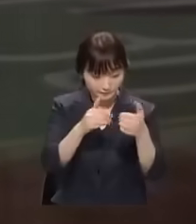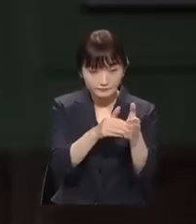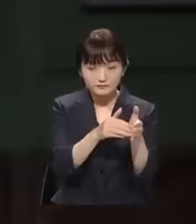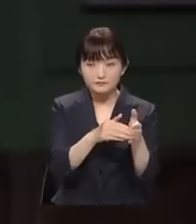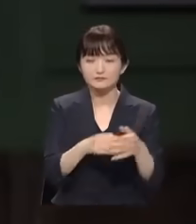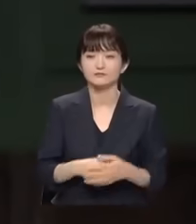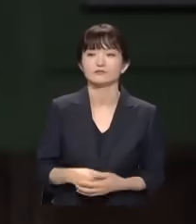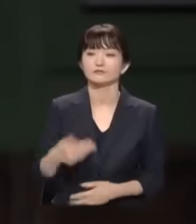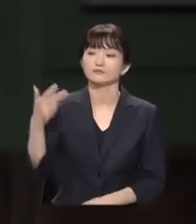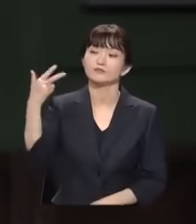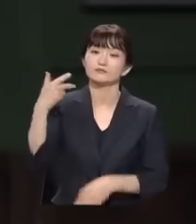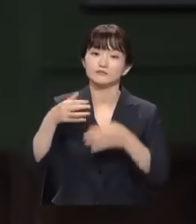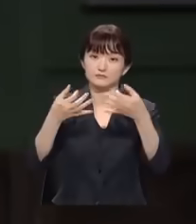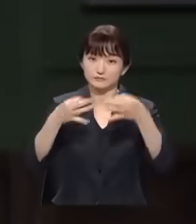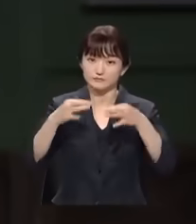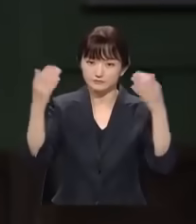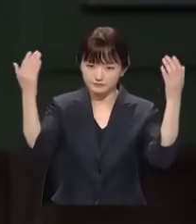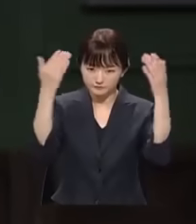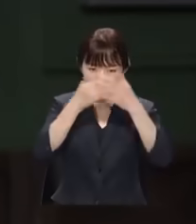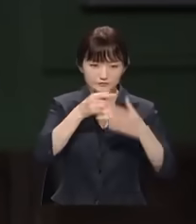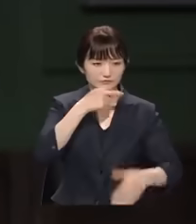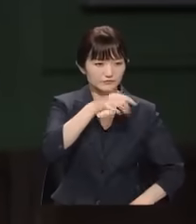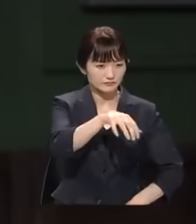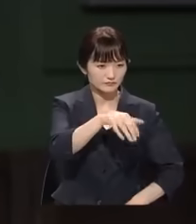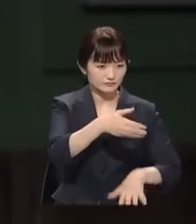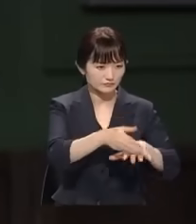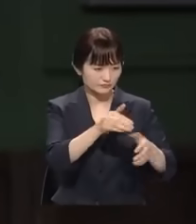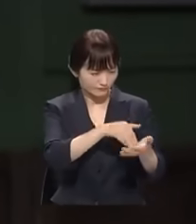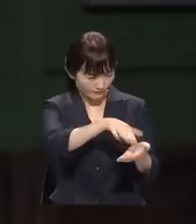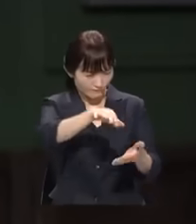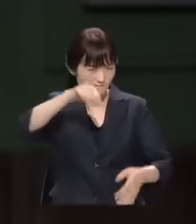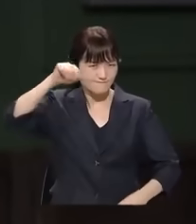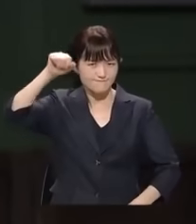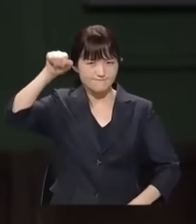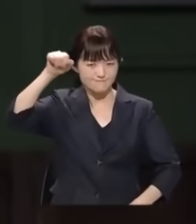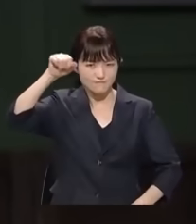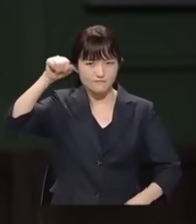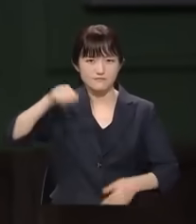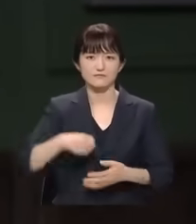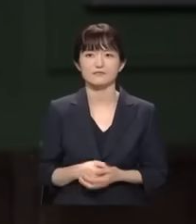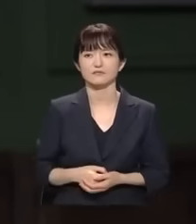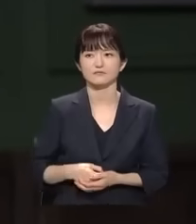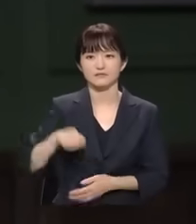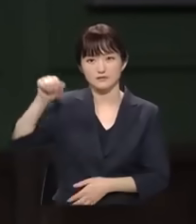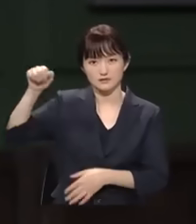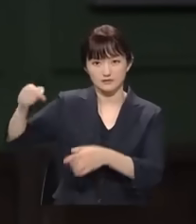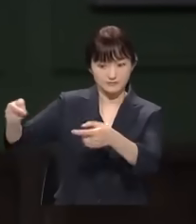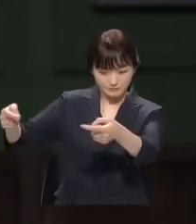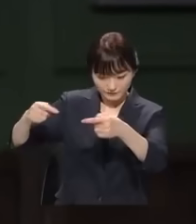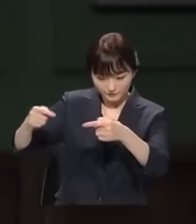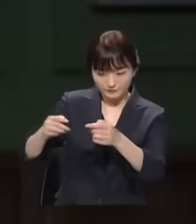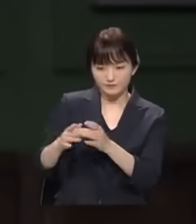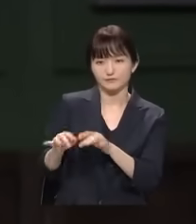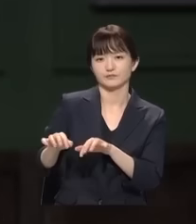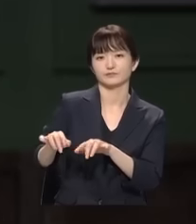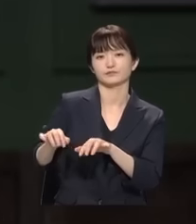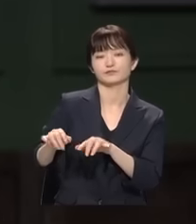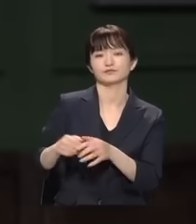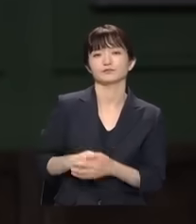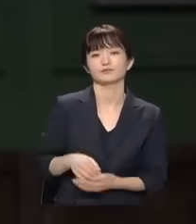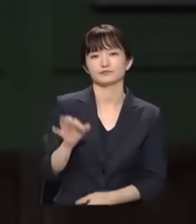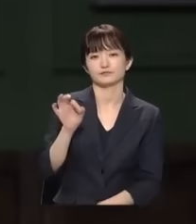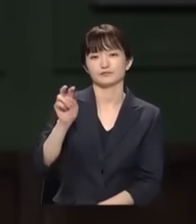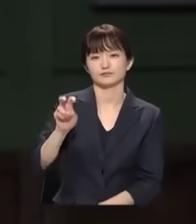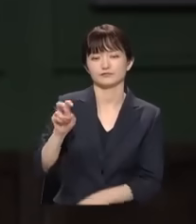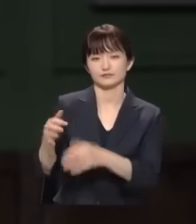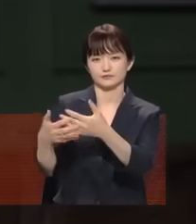이후 지난주 금요일 밤에 수원 조폭 물러가라라고 구호 외치면서 시위 함께 할 사람 모집한다 이런 글을 올렸습니다 그리고